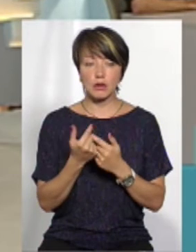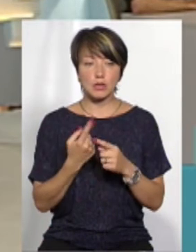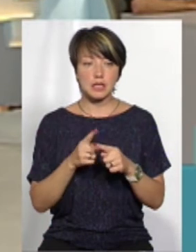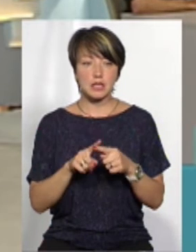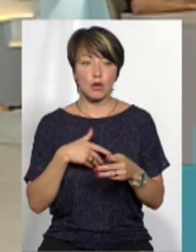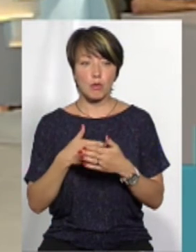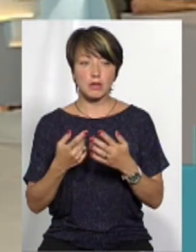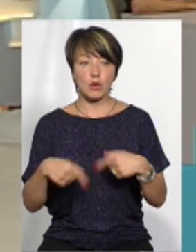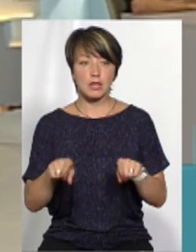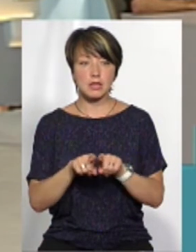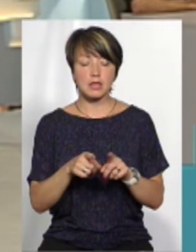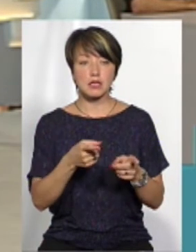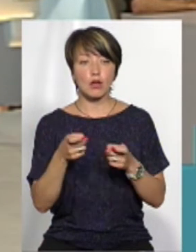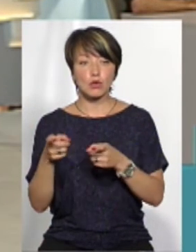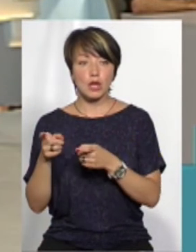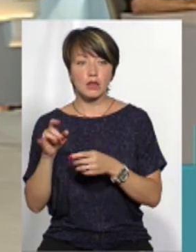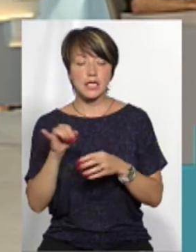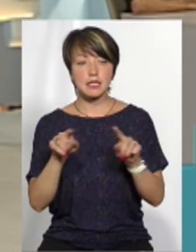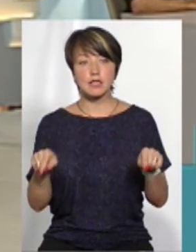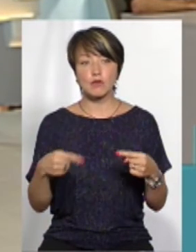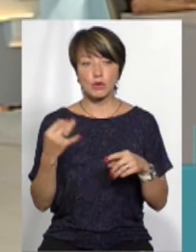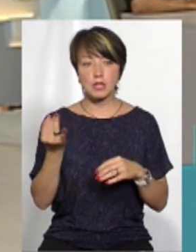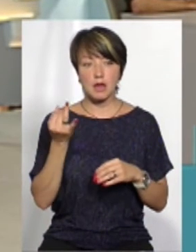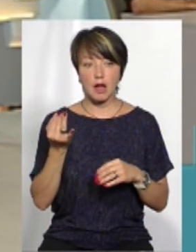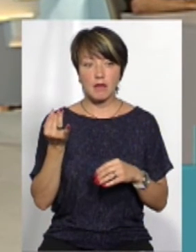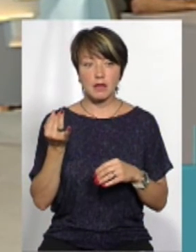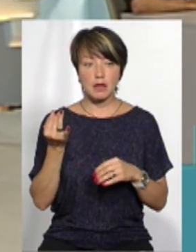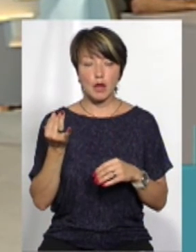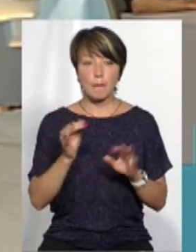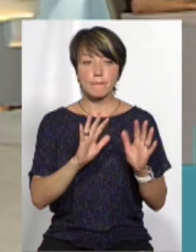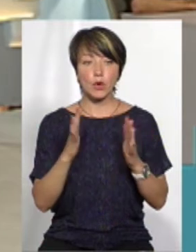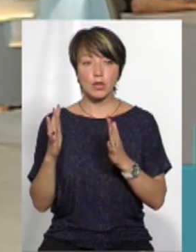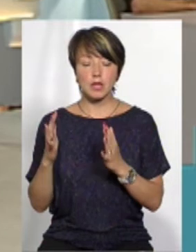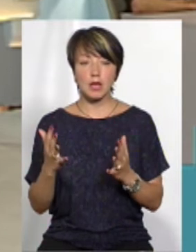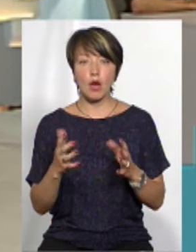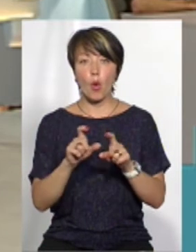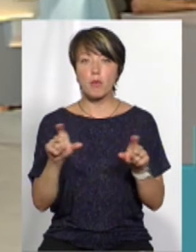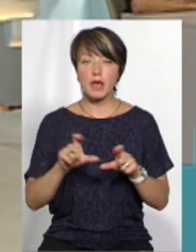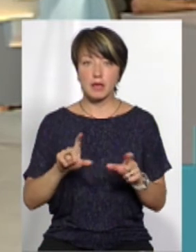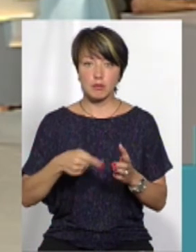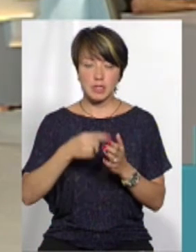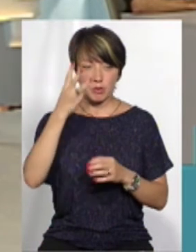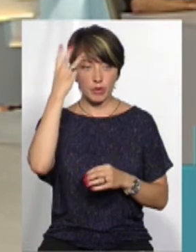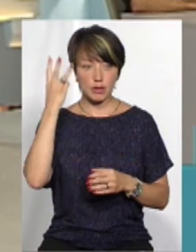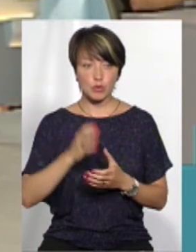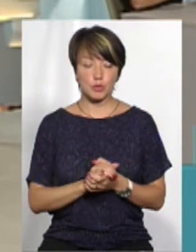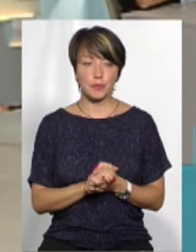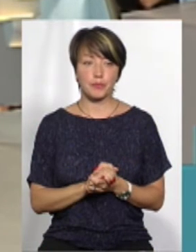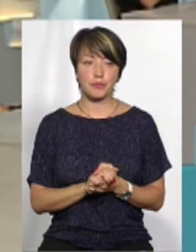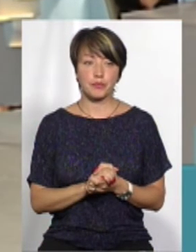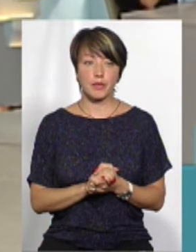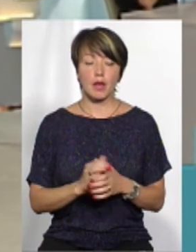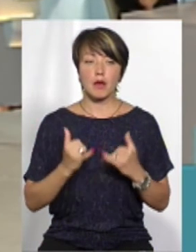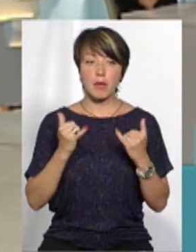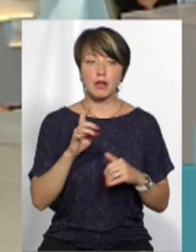громадських організацій, які залучаються і створюються цікаві події, об'єкти у місті Хмельницькому.